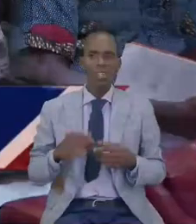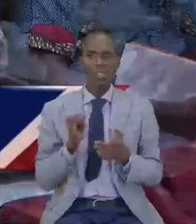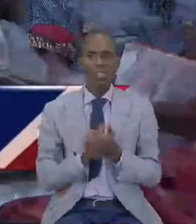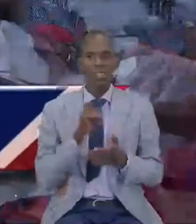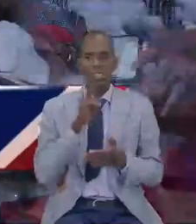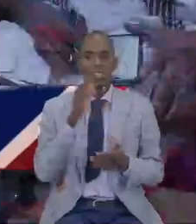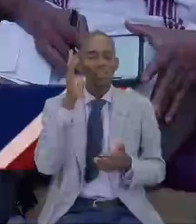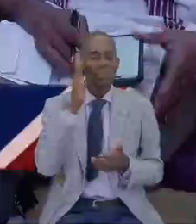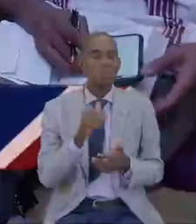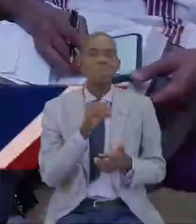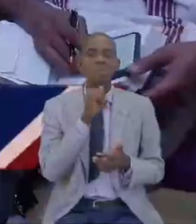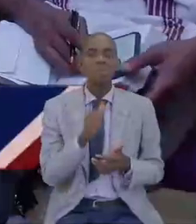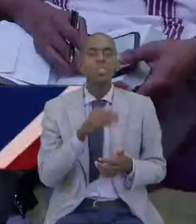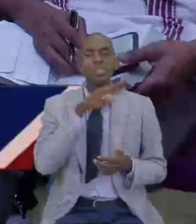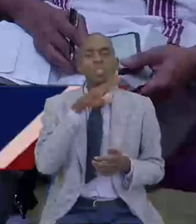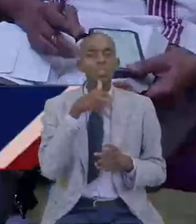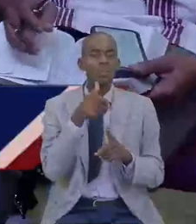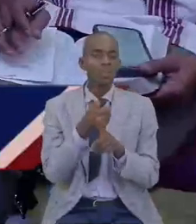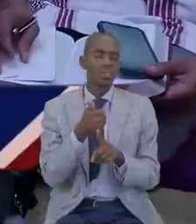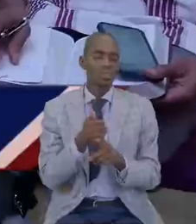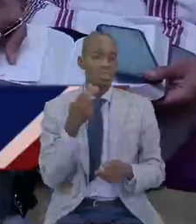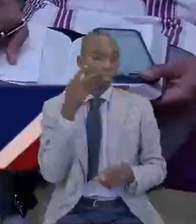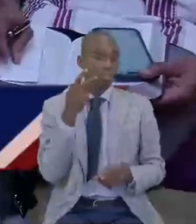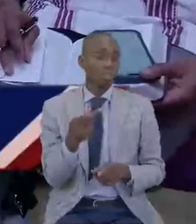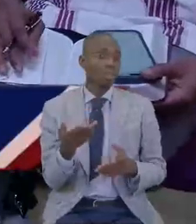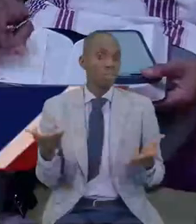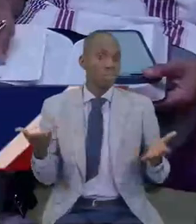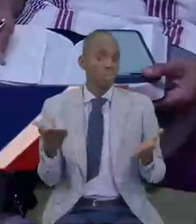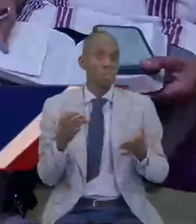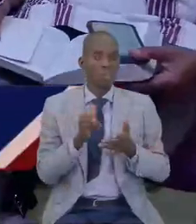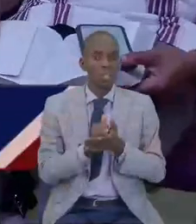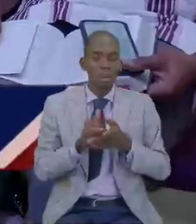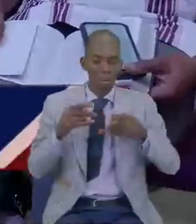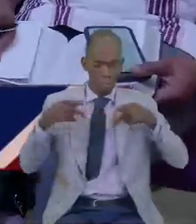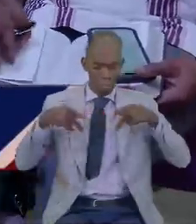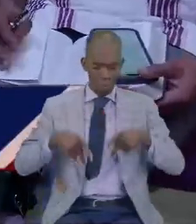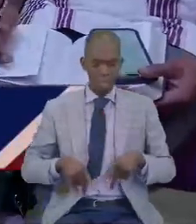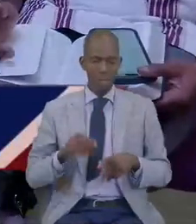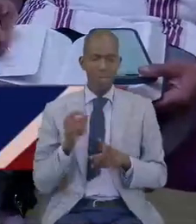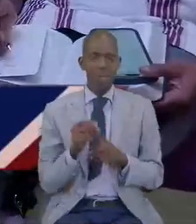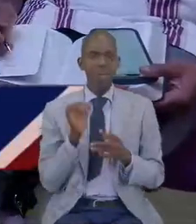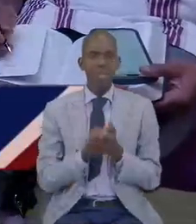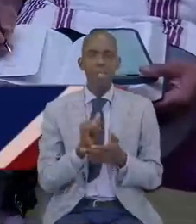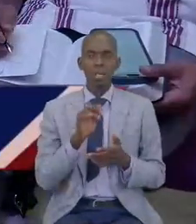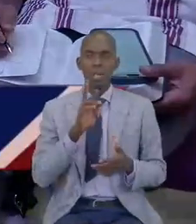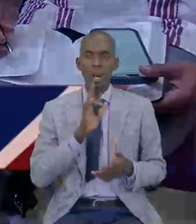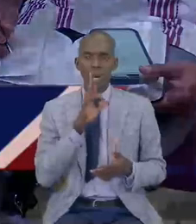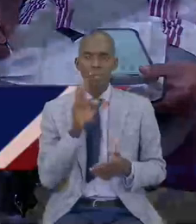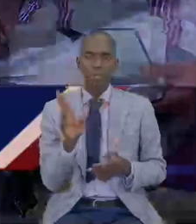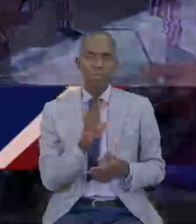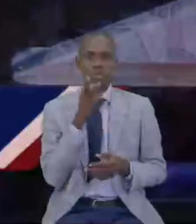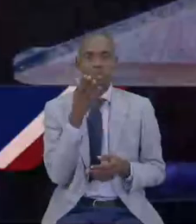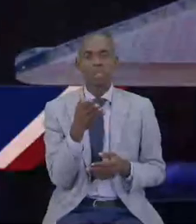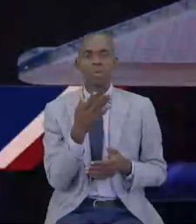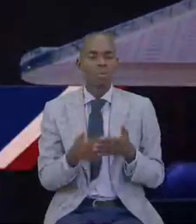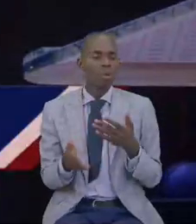De ne pas se souiller. Vous voyez les paroles personnelles utilisées. Tout ce que les autres